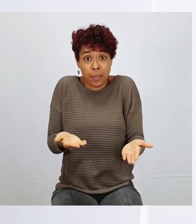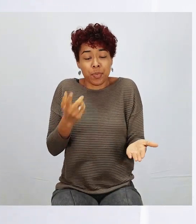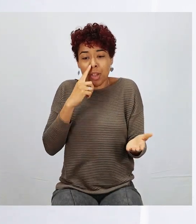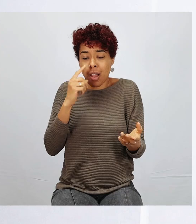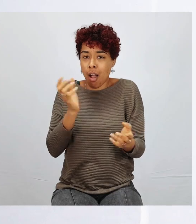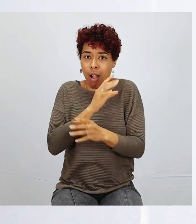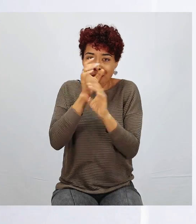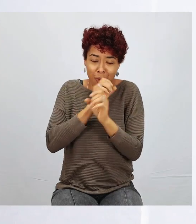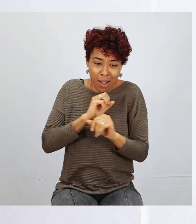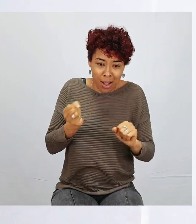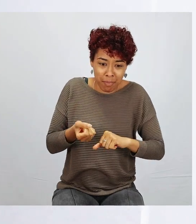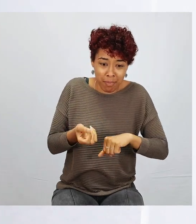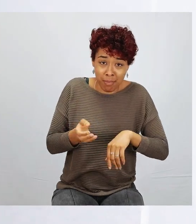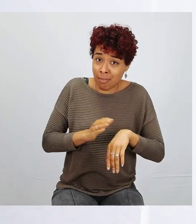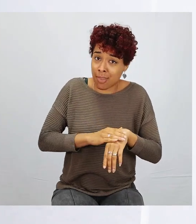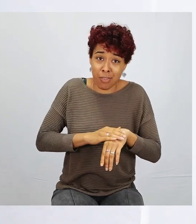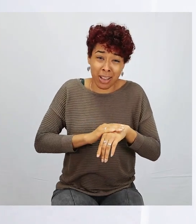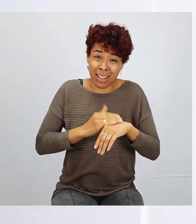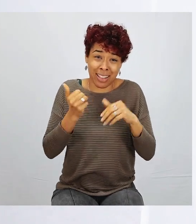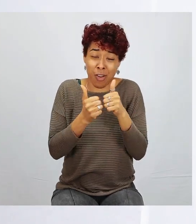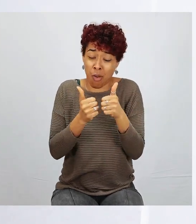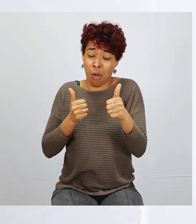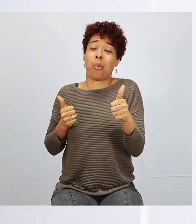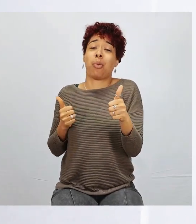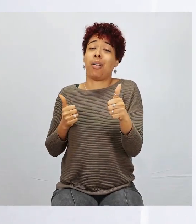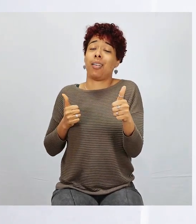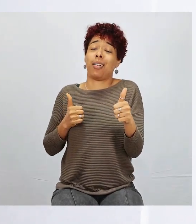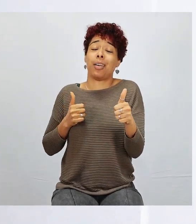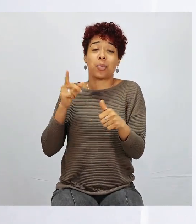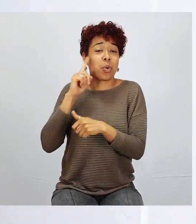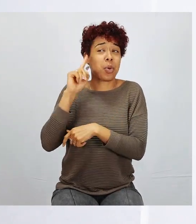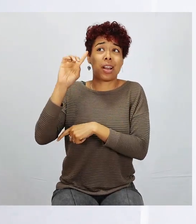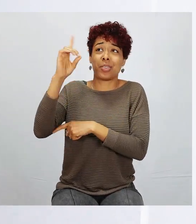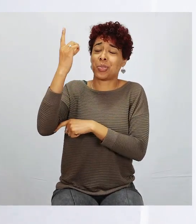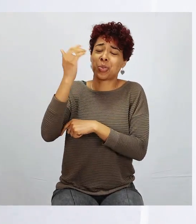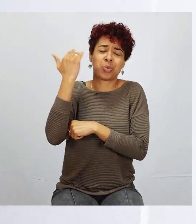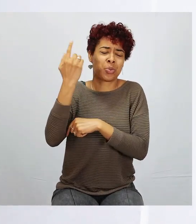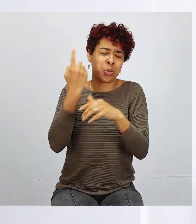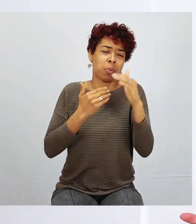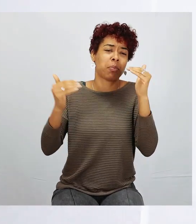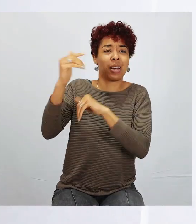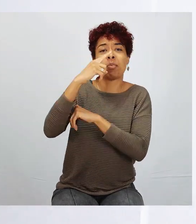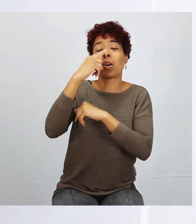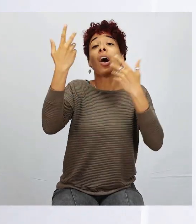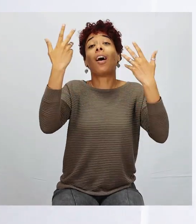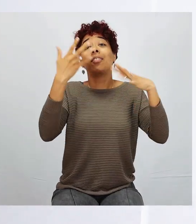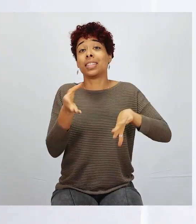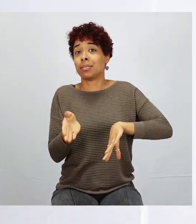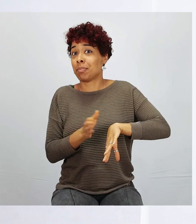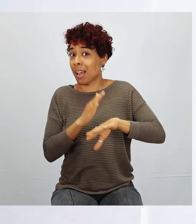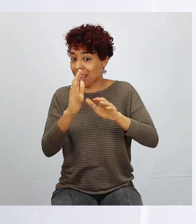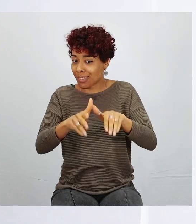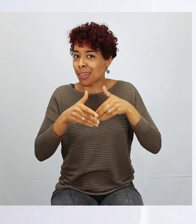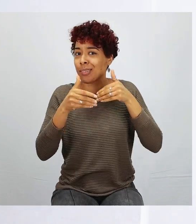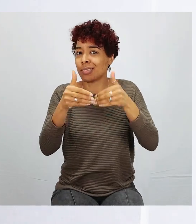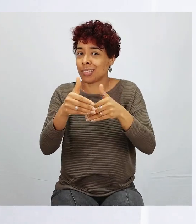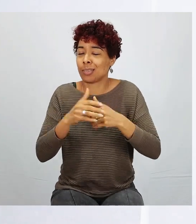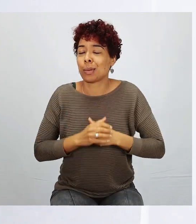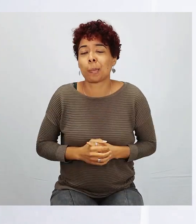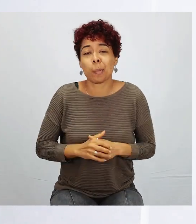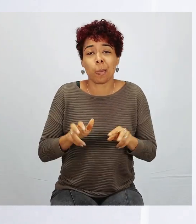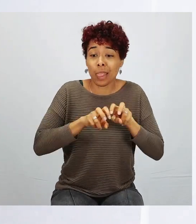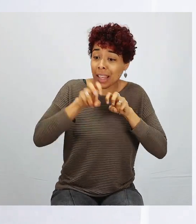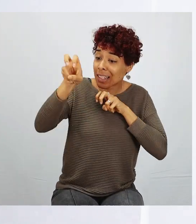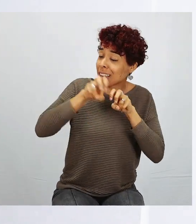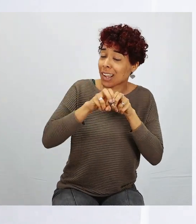es émerveillé, mais tu n'es pas encore arrivé au bout. Parce que Dieu va toujours encore au-delà. Tu crois que c'est fini, ça continue. Et Jacob, en fait, il